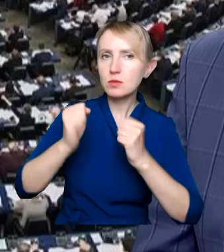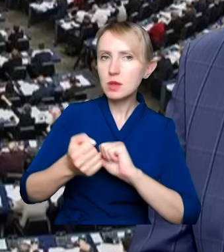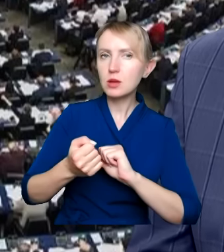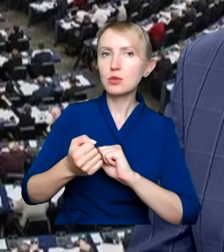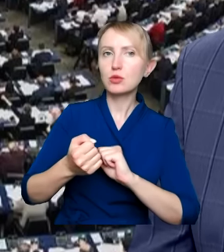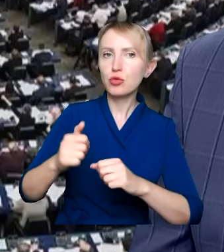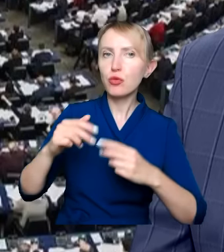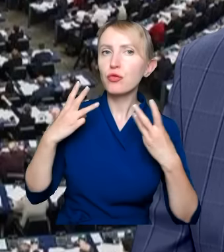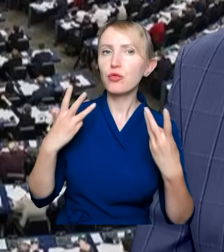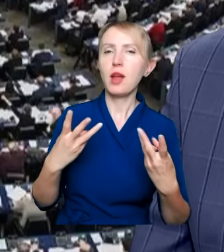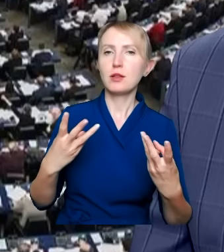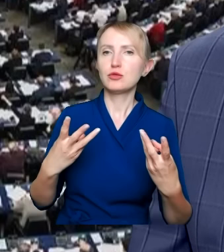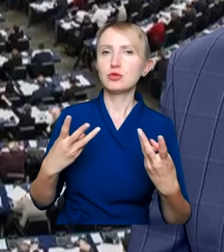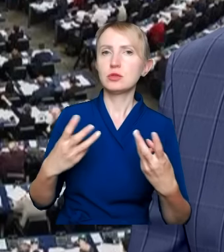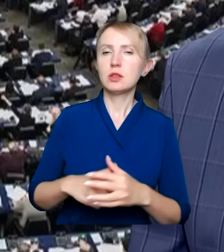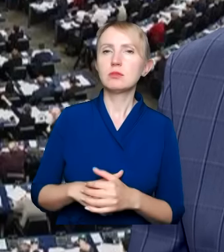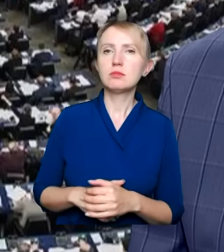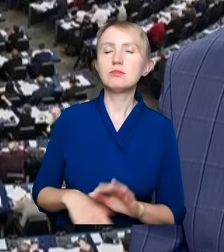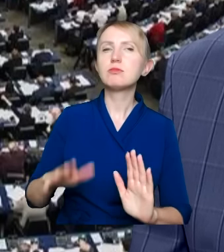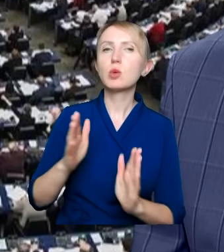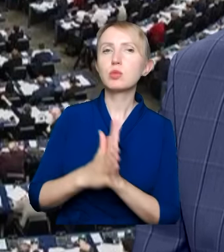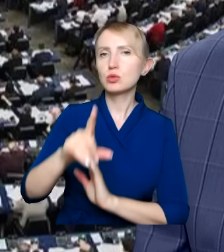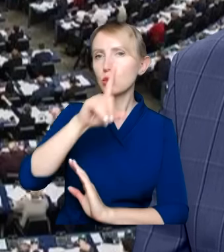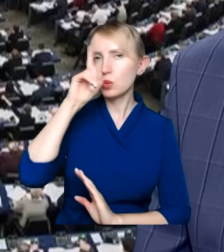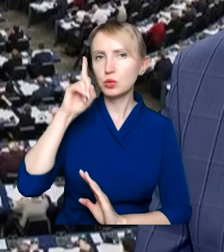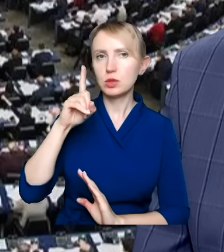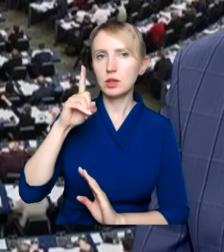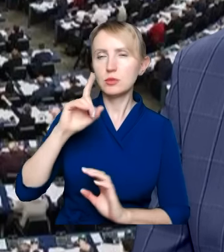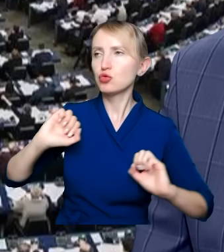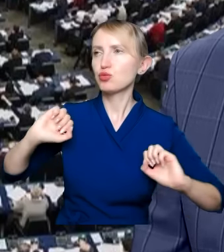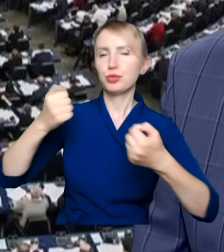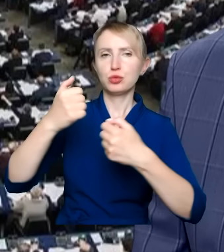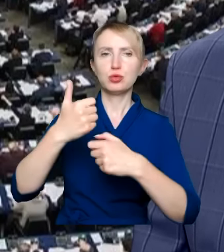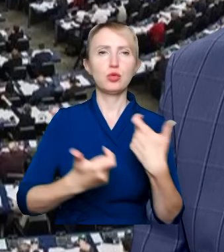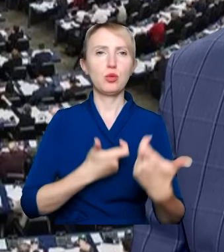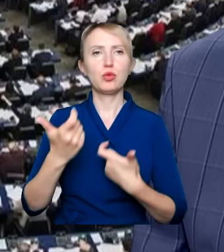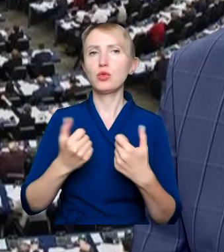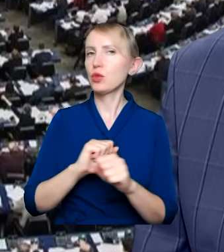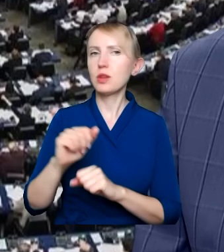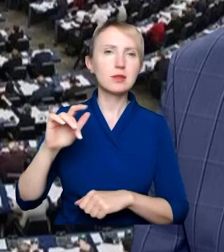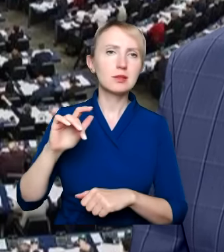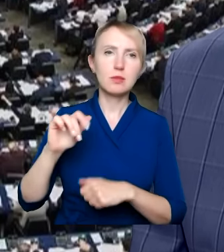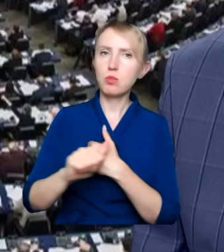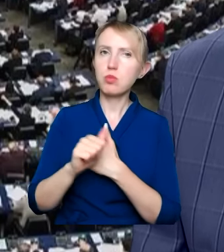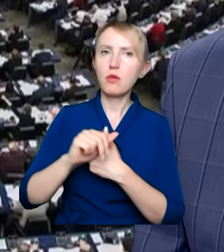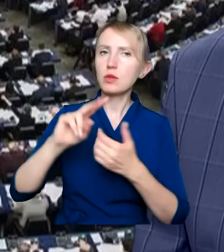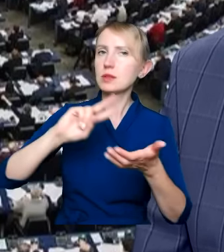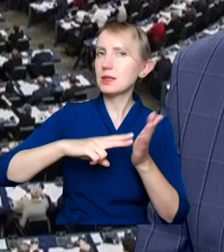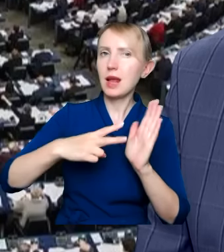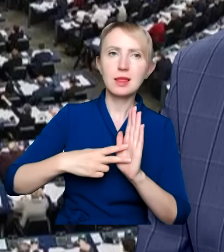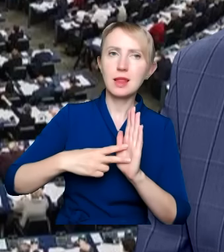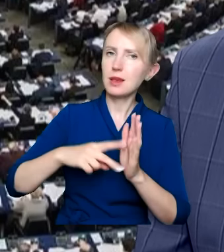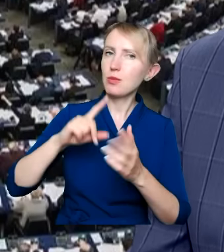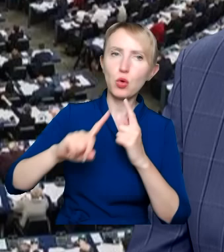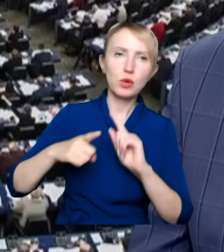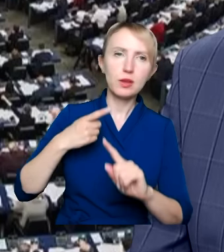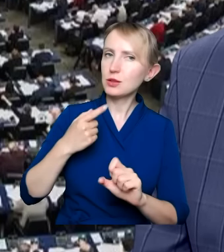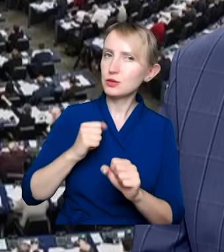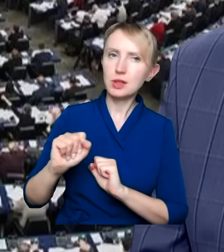istotne że po prostu ludzie zaczynają się buntować to nie jest wynik przemyślanej strategii politycznej